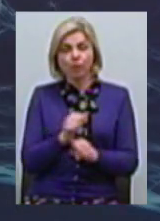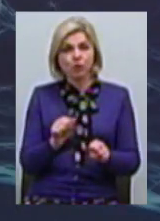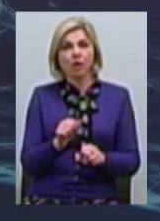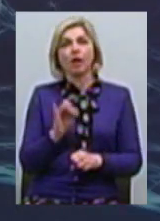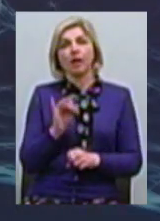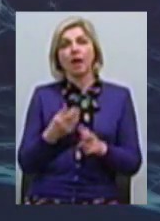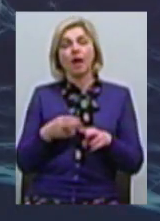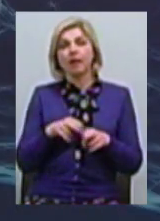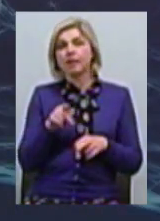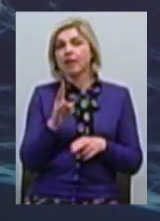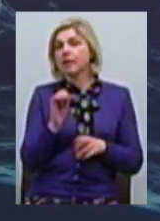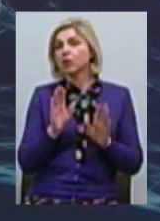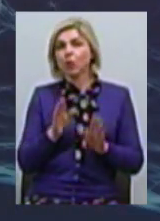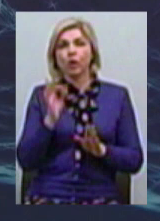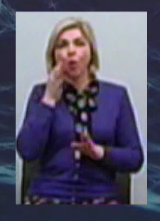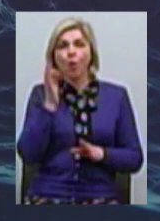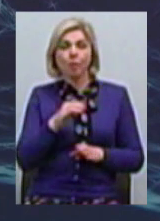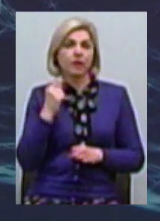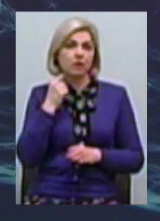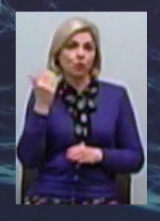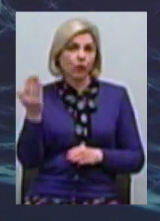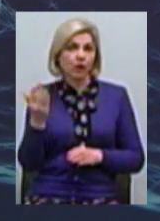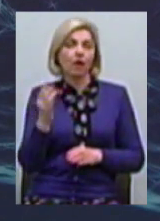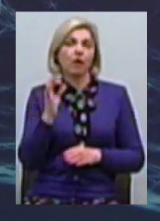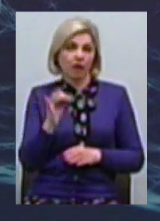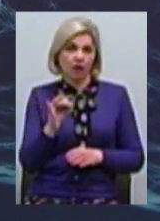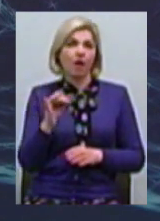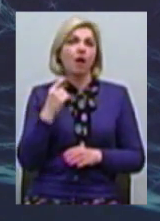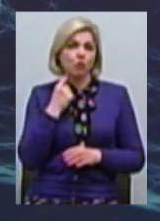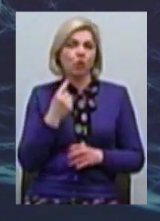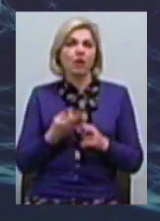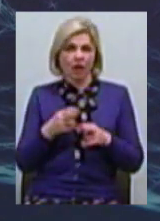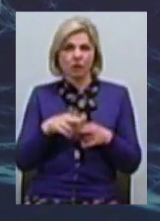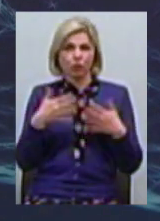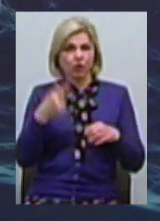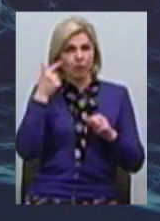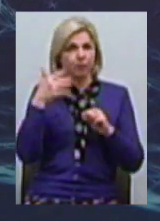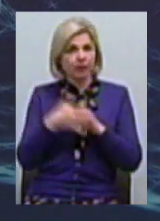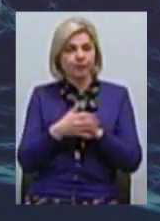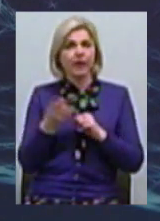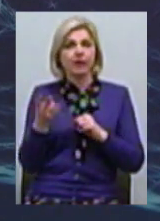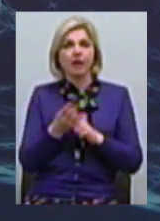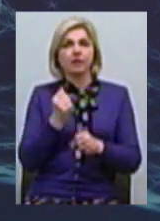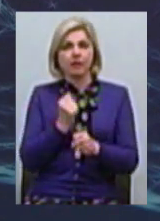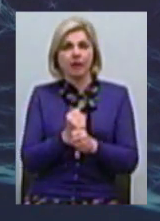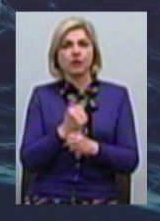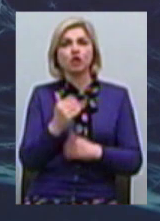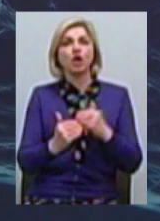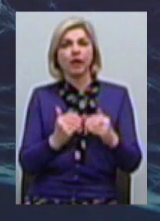Это не только опыт Эстонии, но в том числе мы в Эстонии к этому пришли. Поэтому вот надо делать шаги,